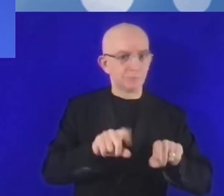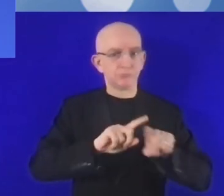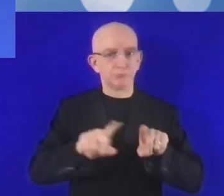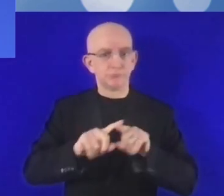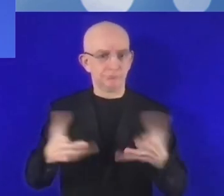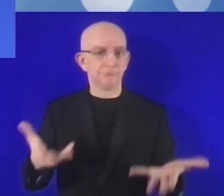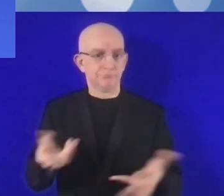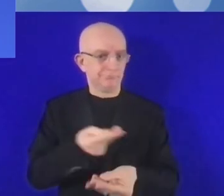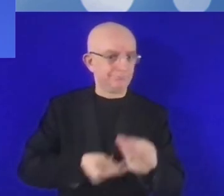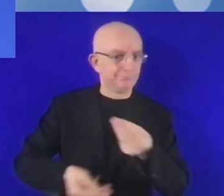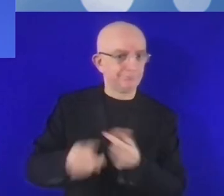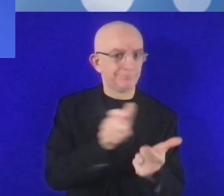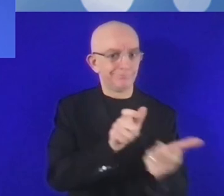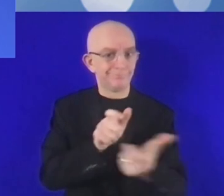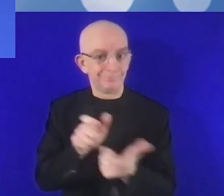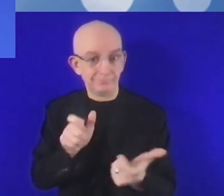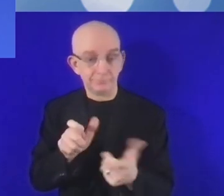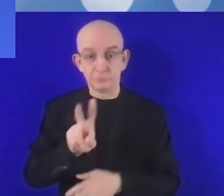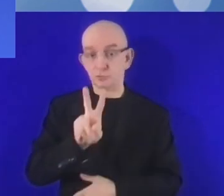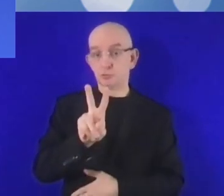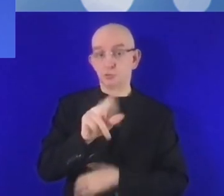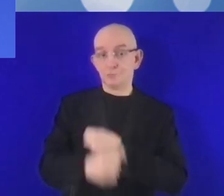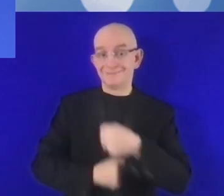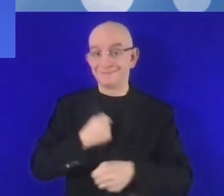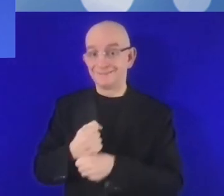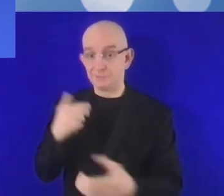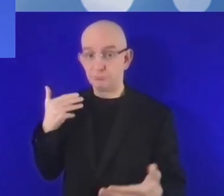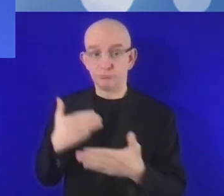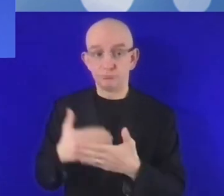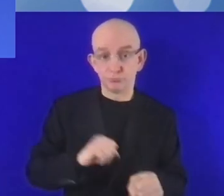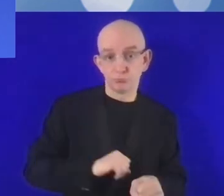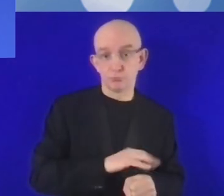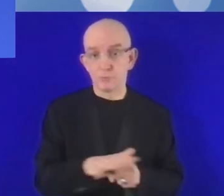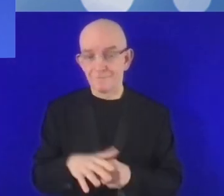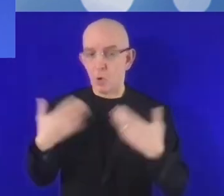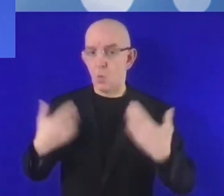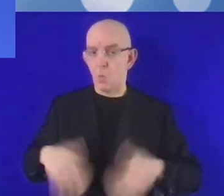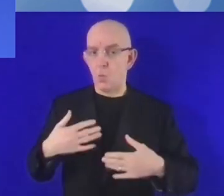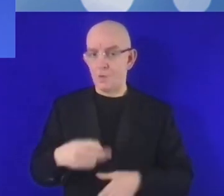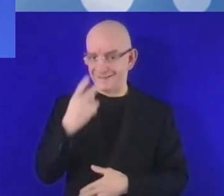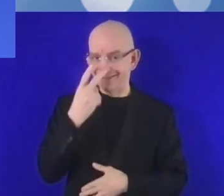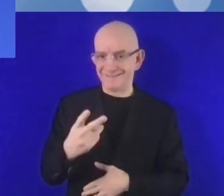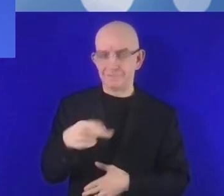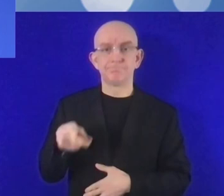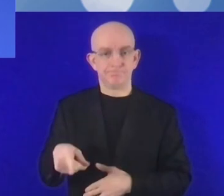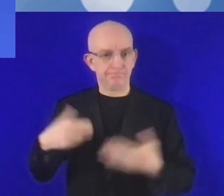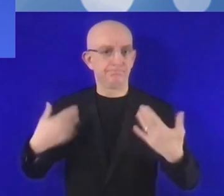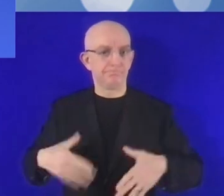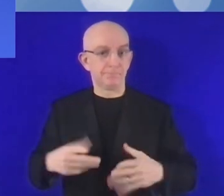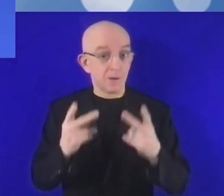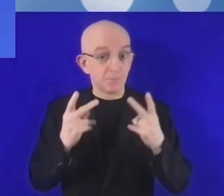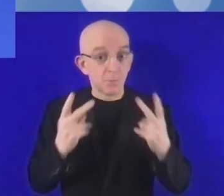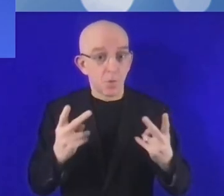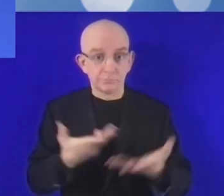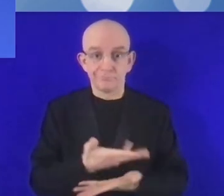взаимосвязи с госадминистрацией, мы не могли бы обучаться, мы не могли бы оформлять разные деловые встречи